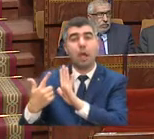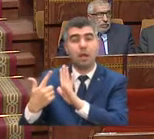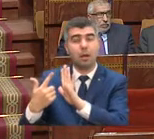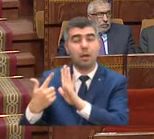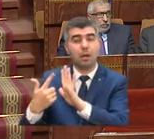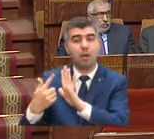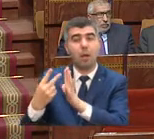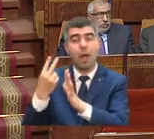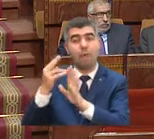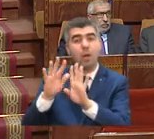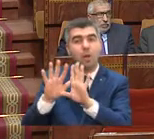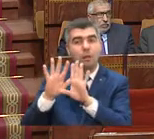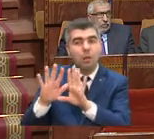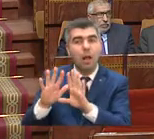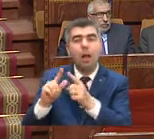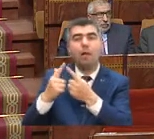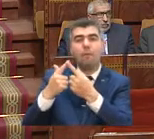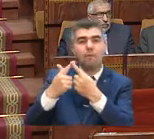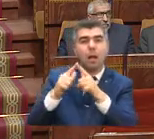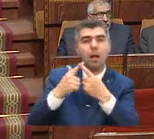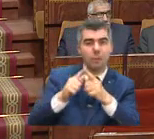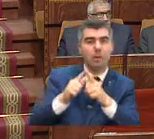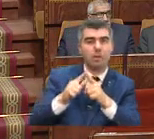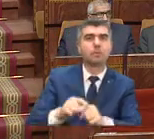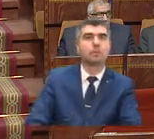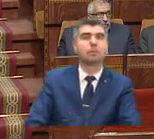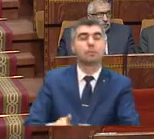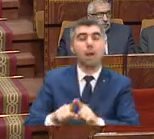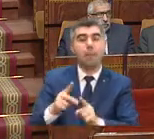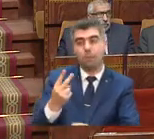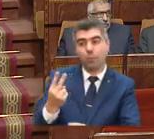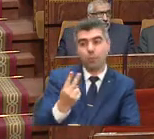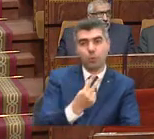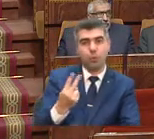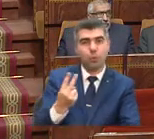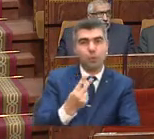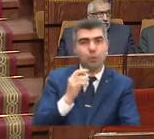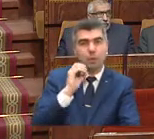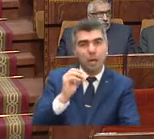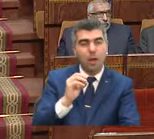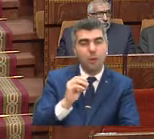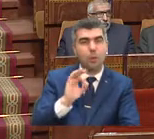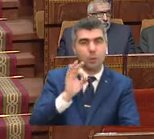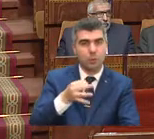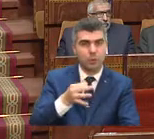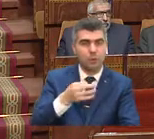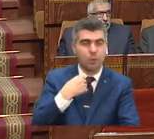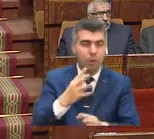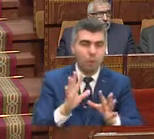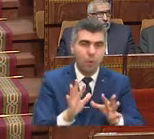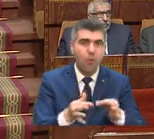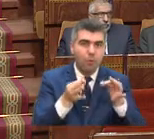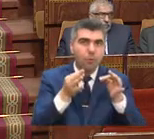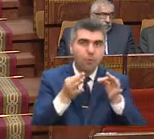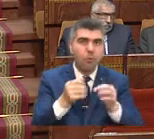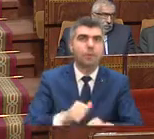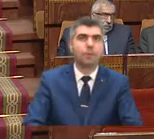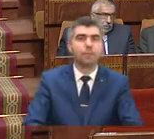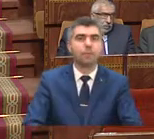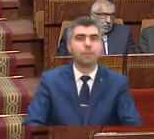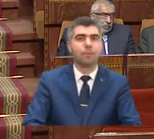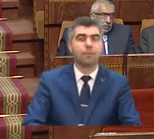2010، وهكذا. يعني خصنا نميزوا بين هاد جوج الحوايج. والسيد وزير الشراء عدتها ابعاد